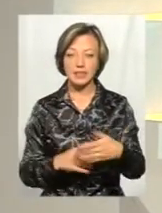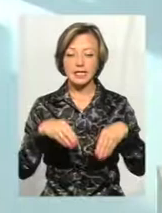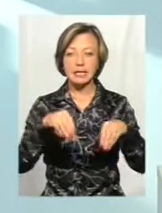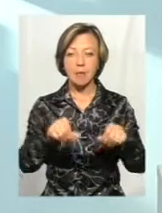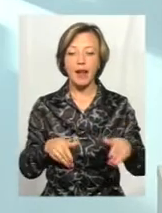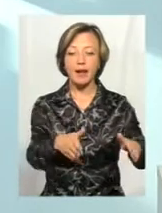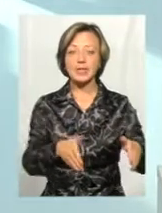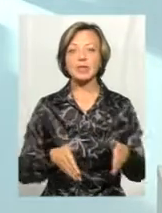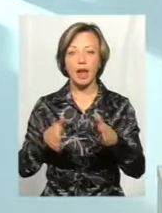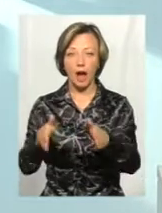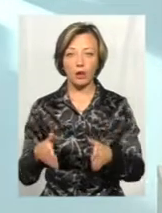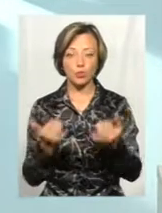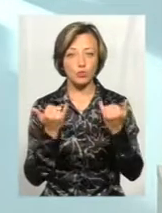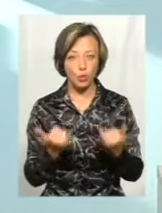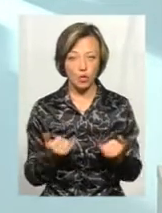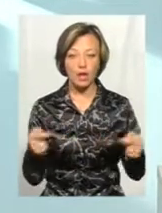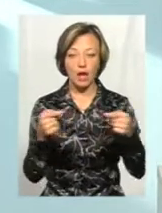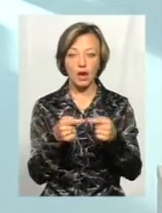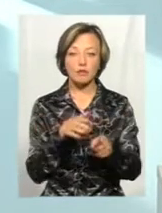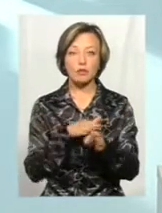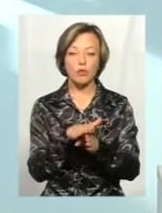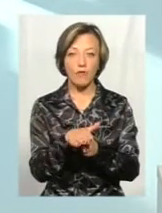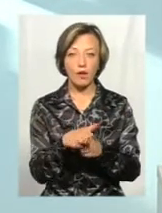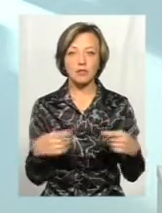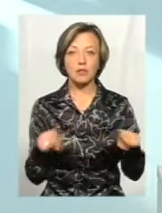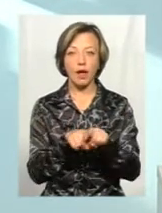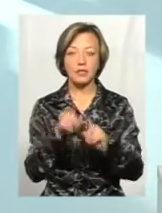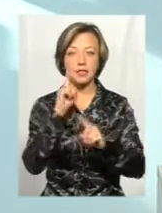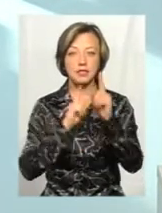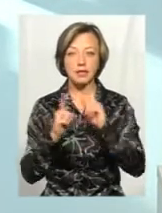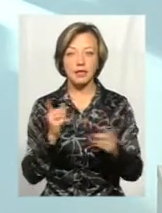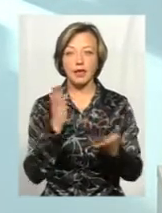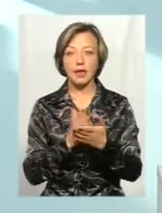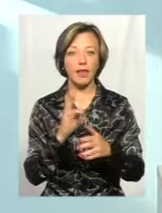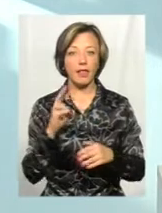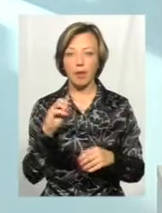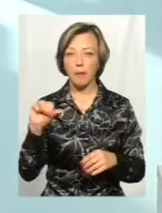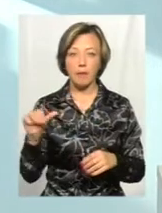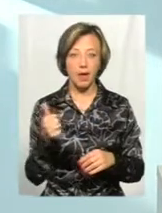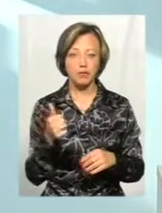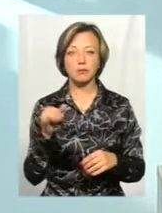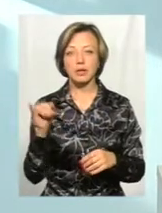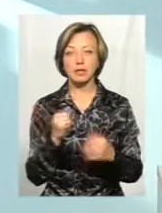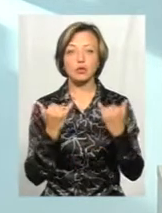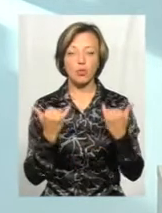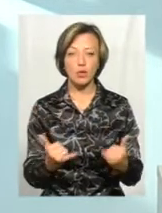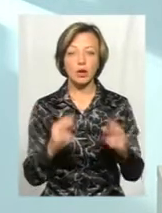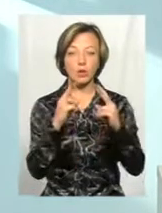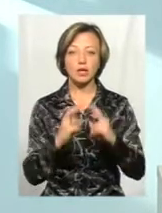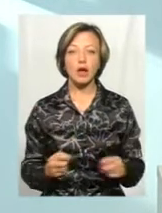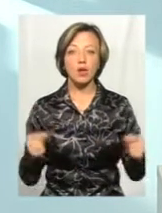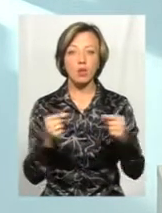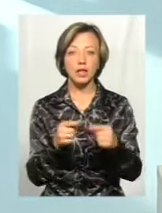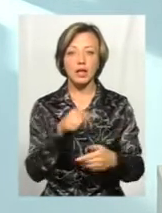ділянок. Сьогодні якраз відбувалося таке засідання, яке є не першим, як я вже говорив, і сьогодні ми розглядали вже